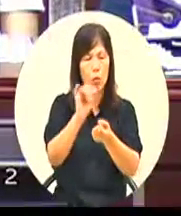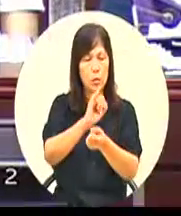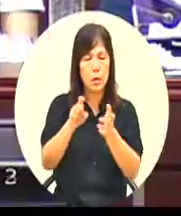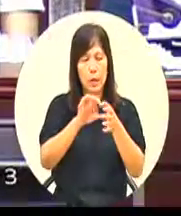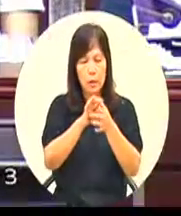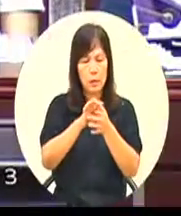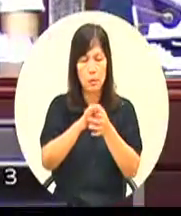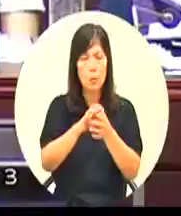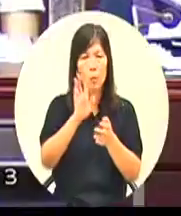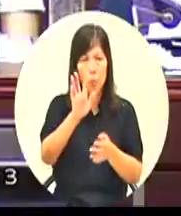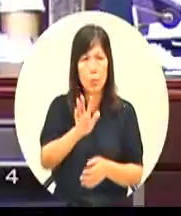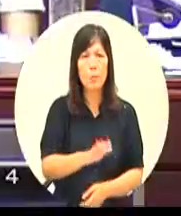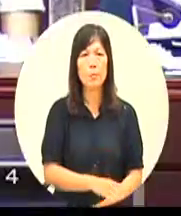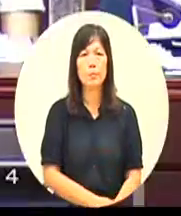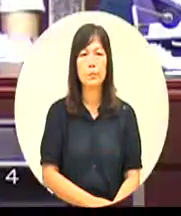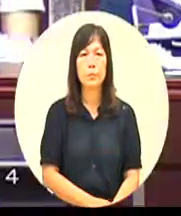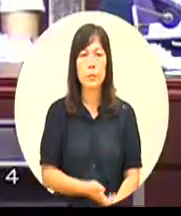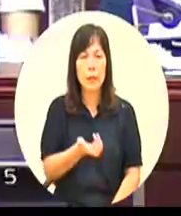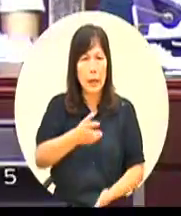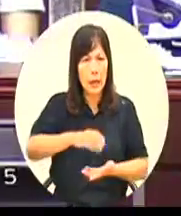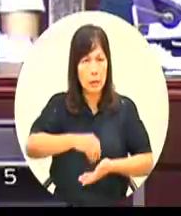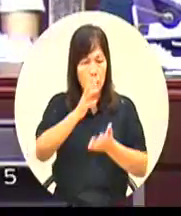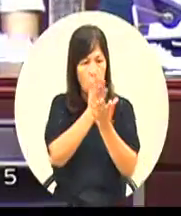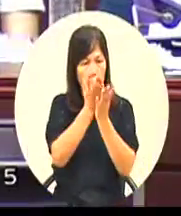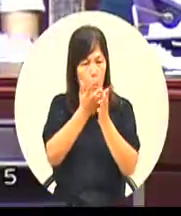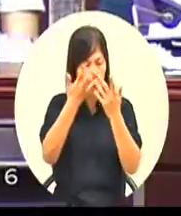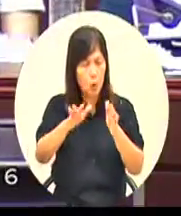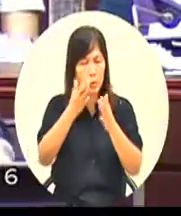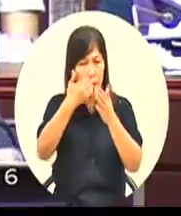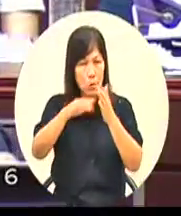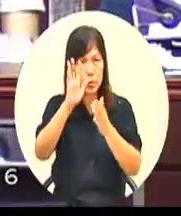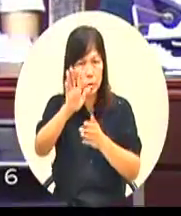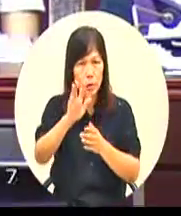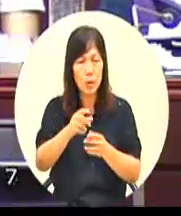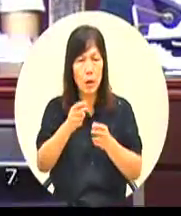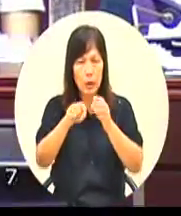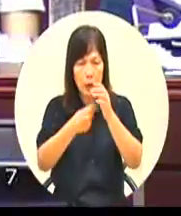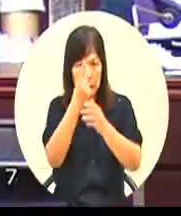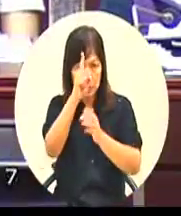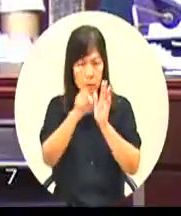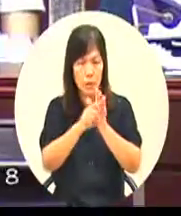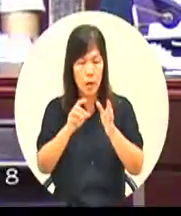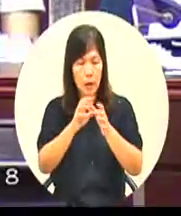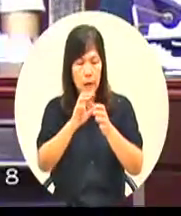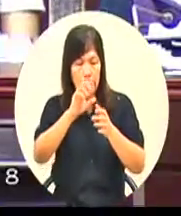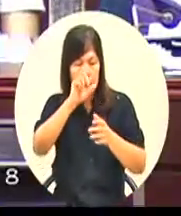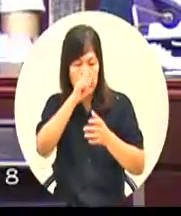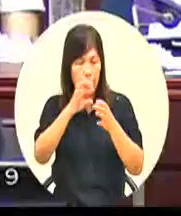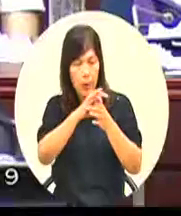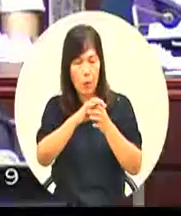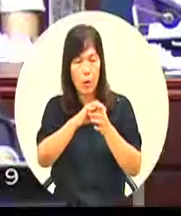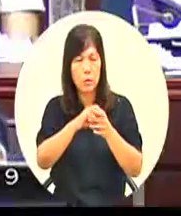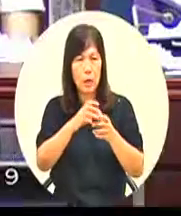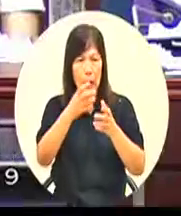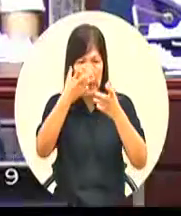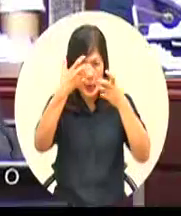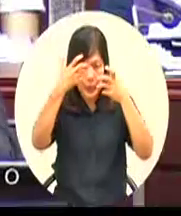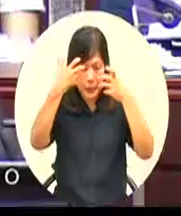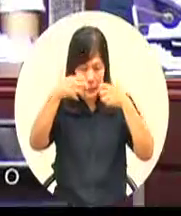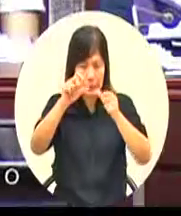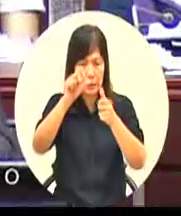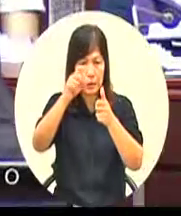关心哦。那刚才提到好多好多的学校，那其中议员特别关心的可能是 私甲国小、 私甲国